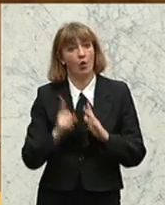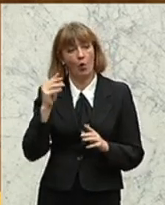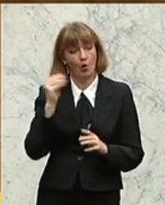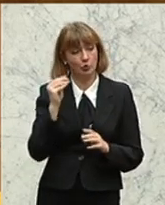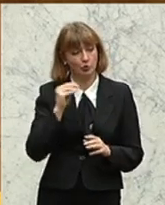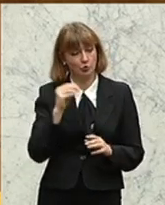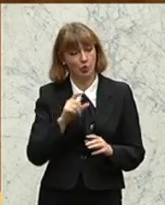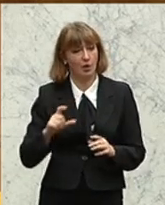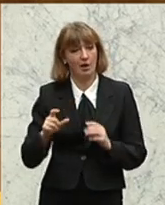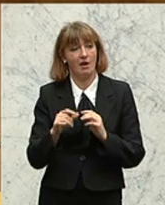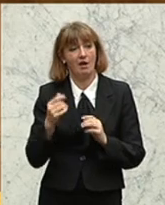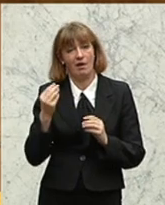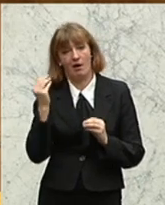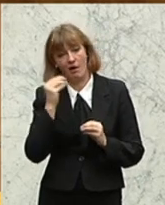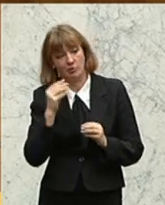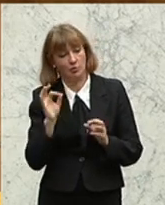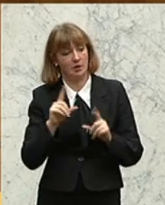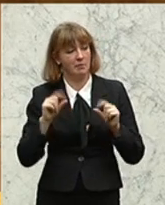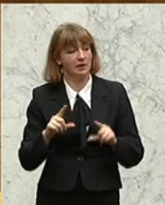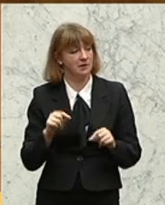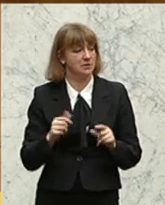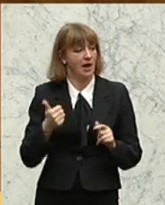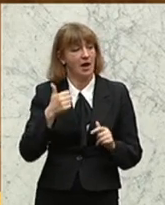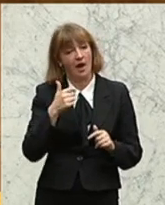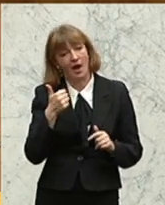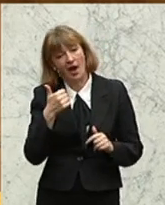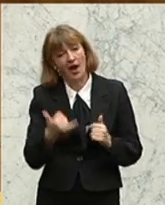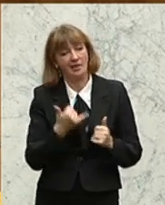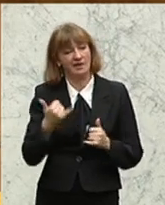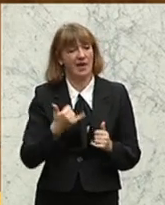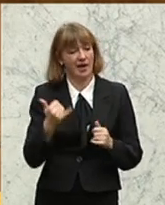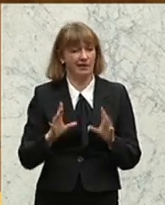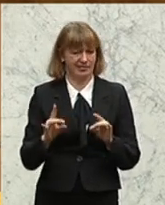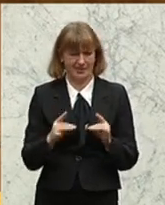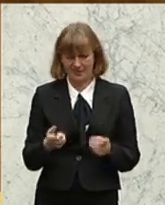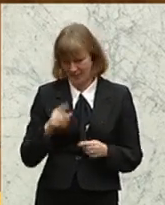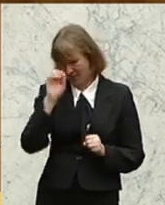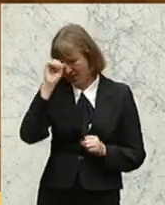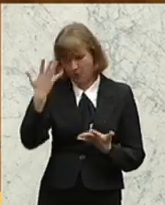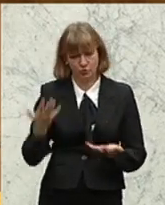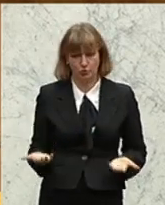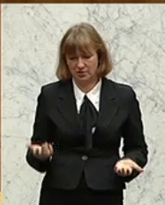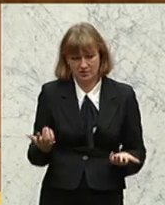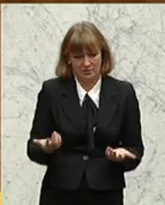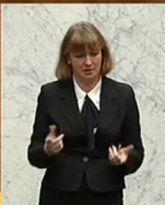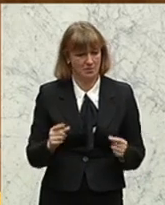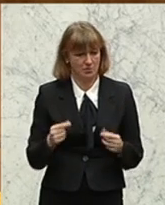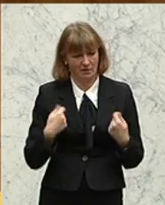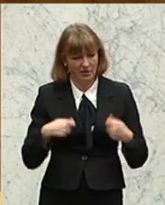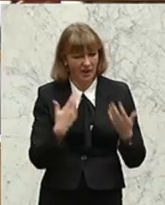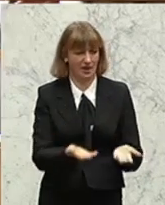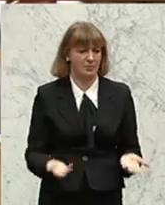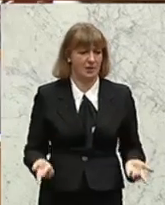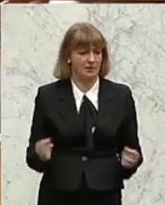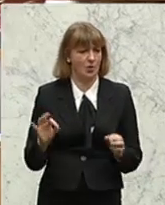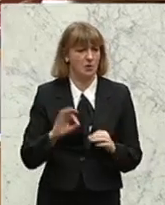fachhochschulstudiengang oder eine mindestens einjährige fachliche Tätigkeit wird relativ absurd das würden wir gerne freigeben und